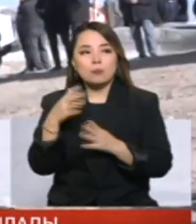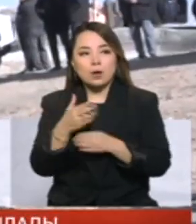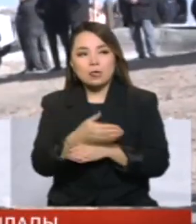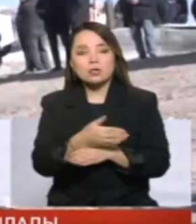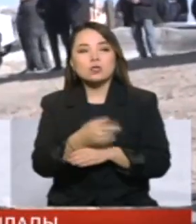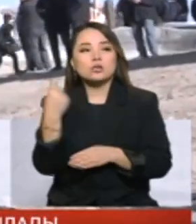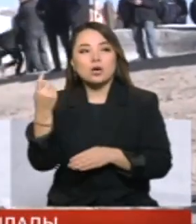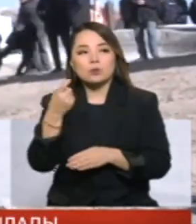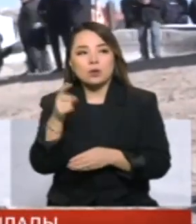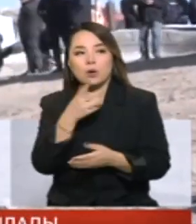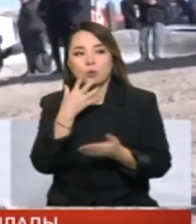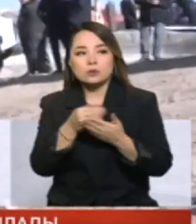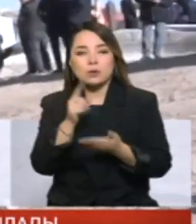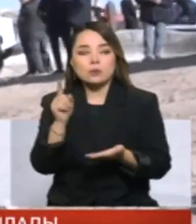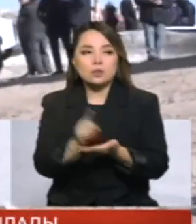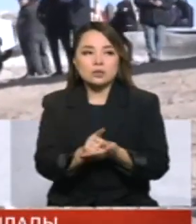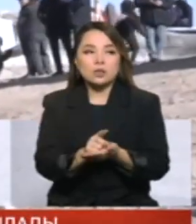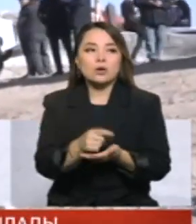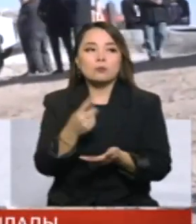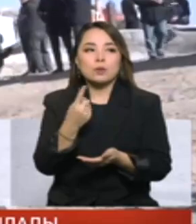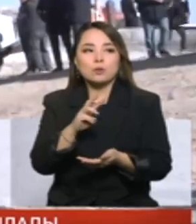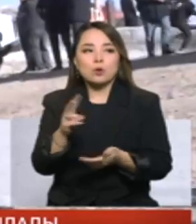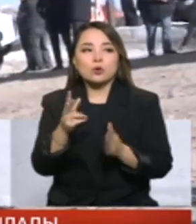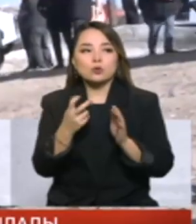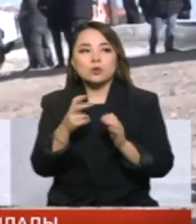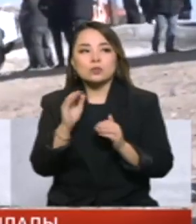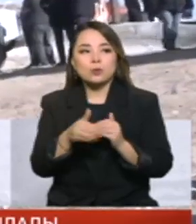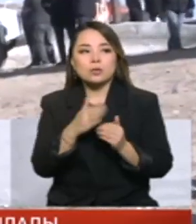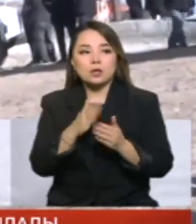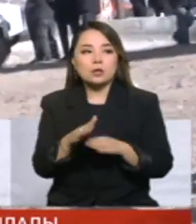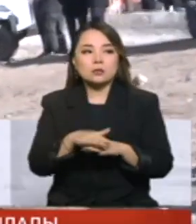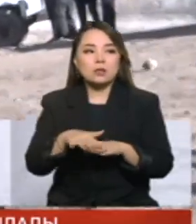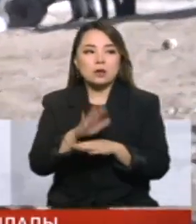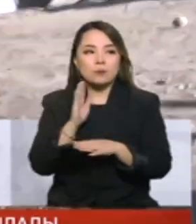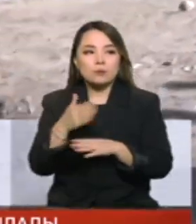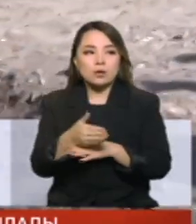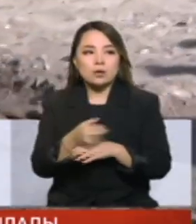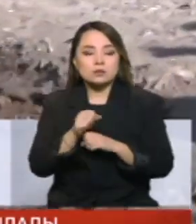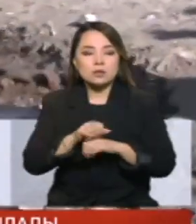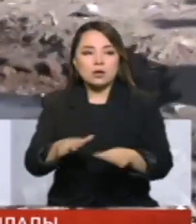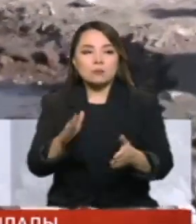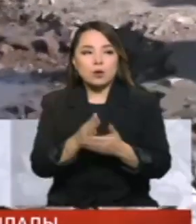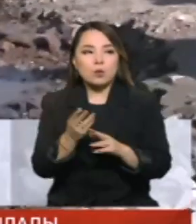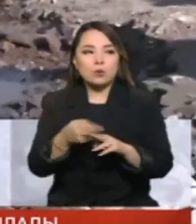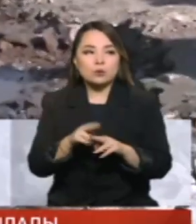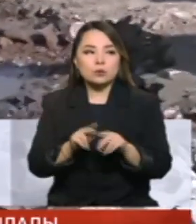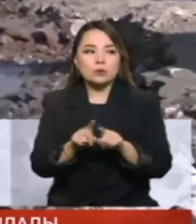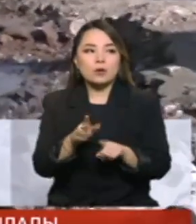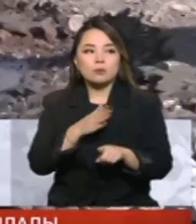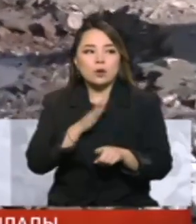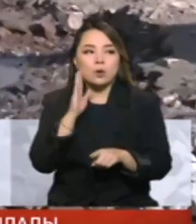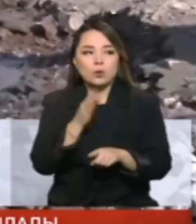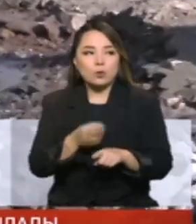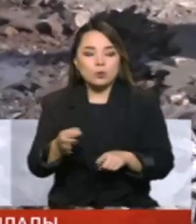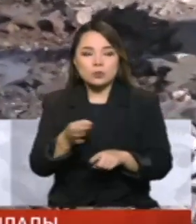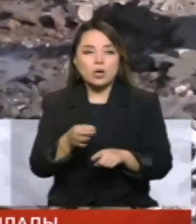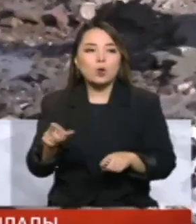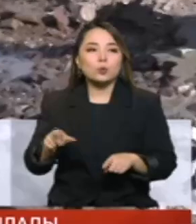өздерінің міндеттемелерімен 1 миллион 300 мың шабақты су айдындарына жіберіп отырады. Осылайша біздің өзен